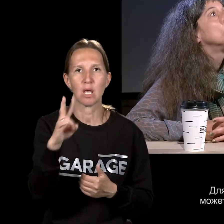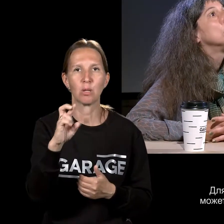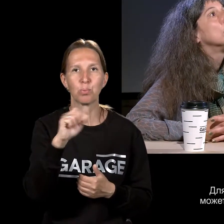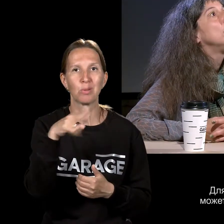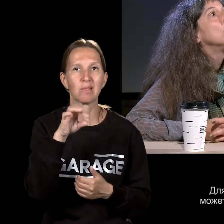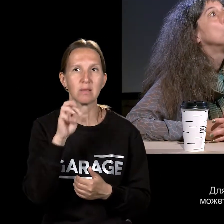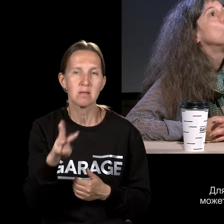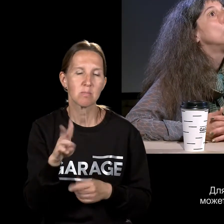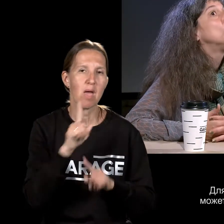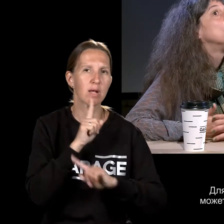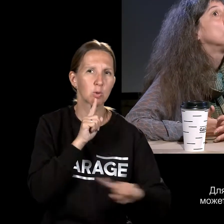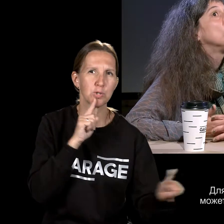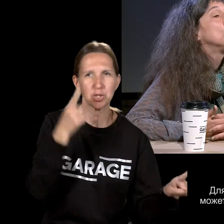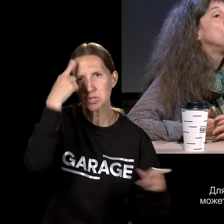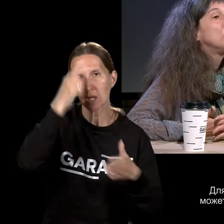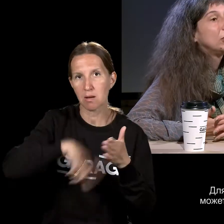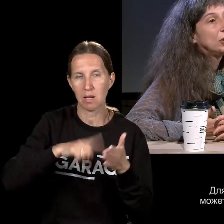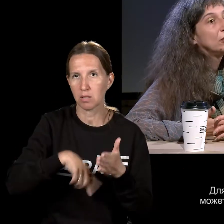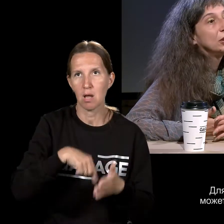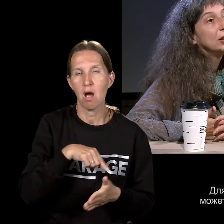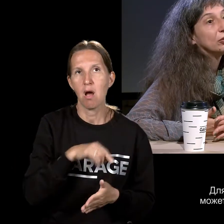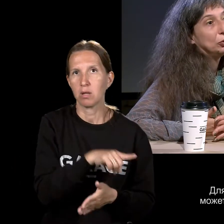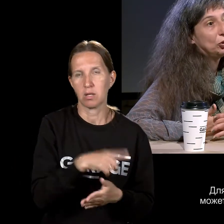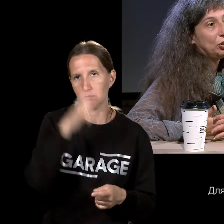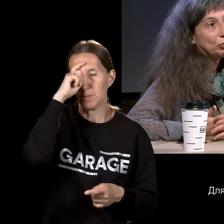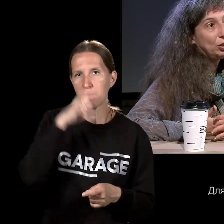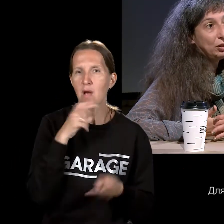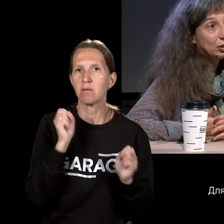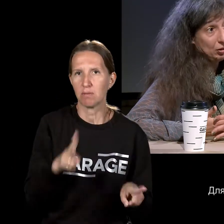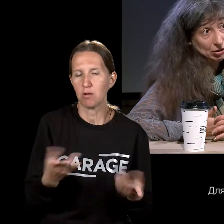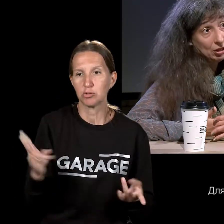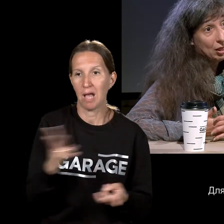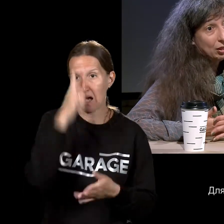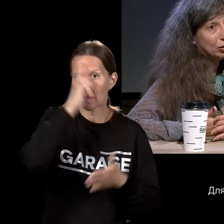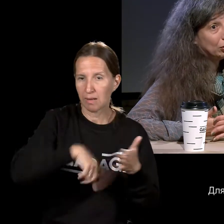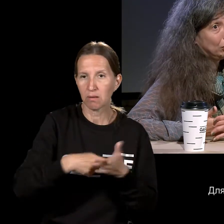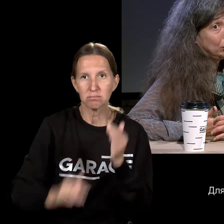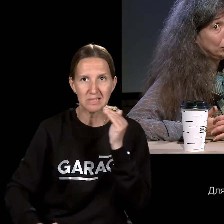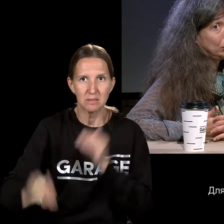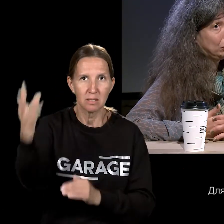для него совершенно непонятно, как религия может быть чем-то таким, что ты не практиковал с детства, потому что для него религия –